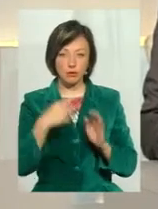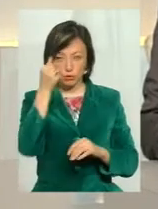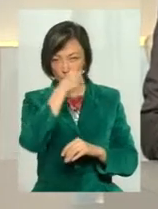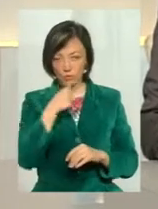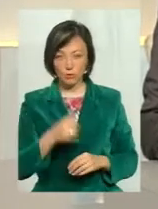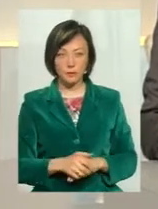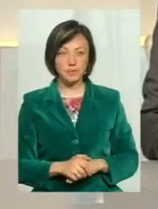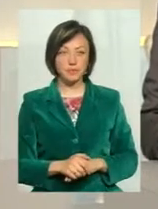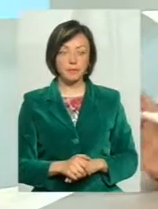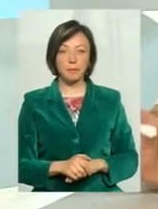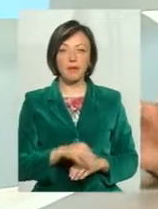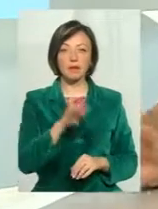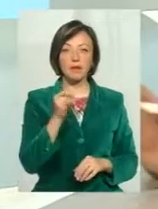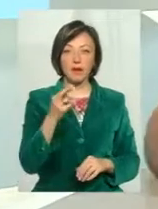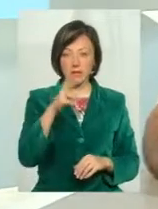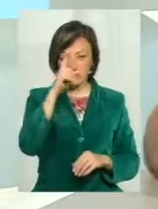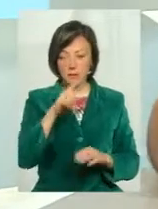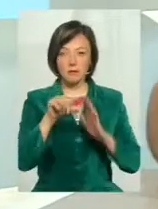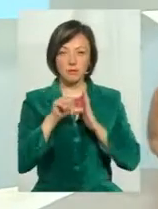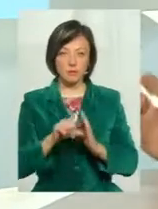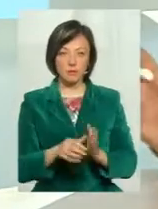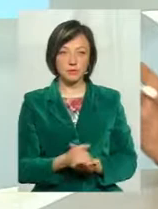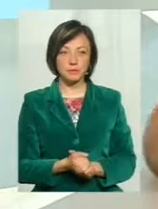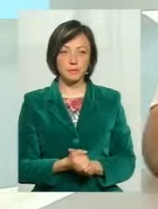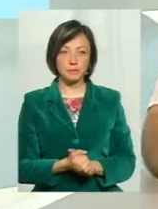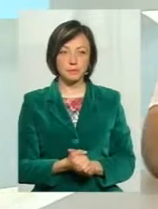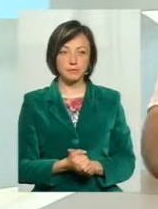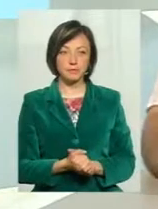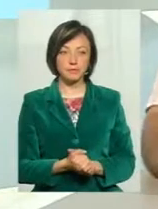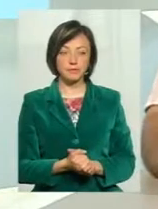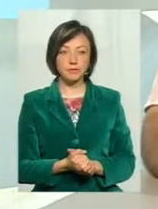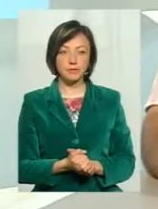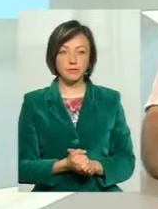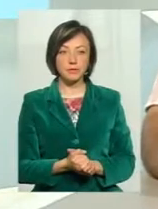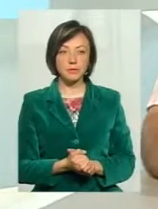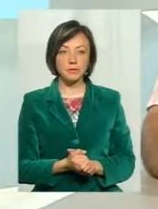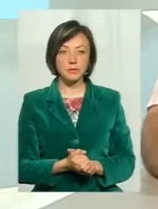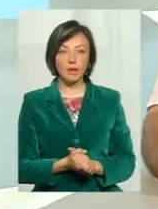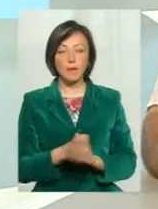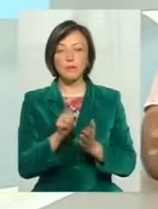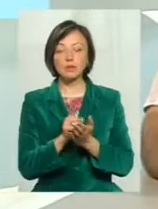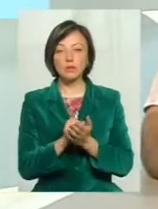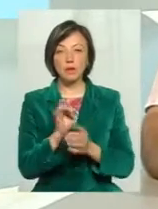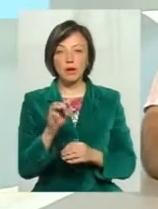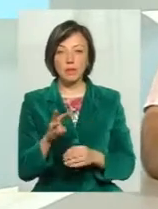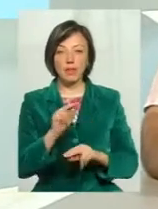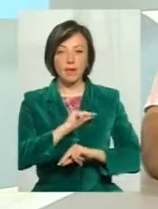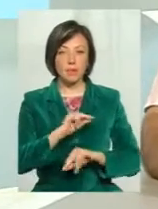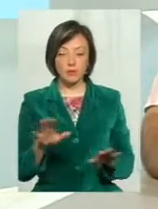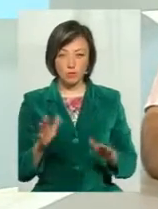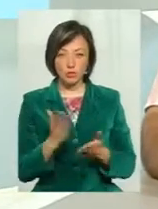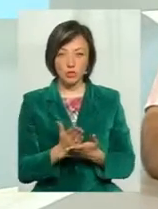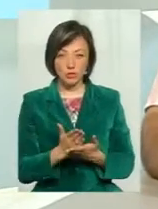2017 року. Тобто з травня місяця дохід береться за третій-четвертий квартал. Так. Uh-huh. А пенсіонерам, які є